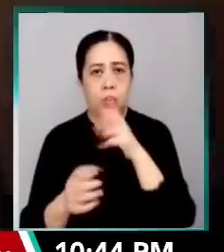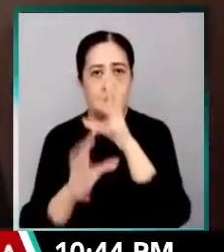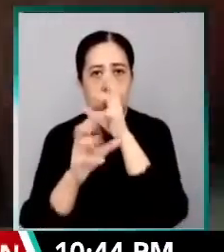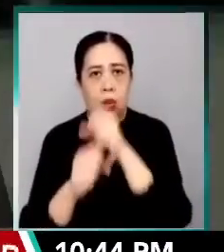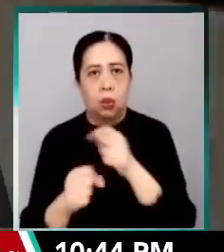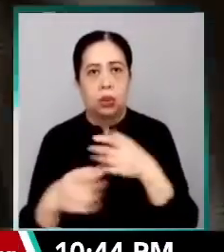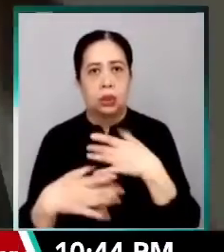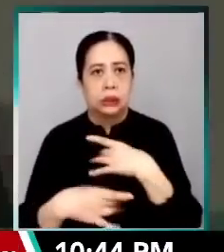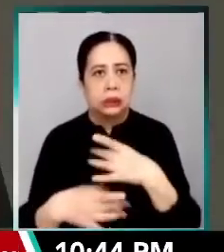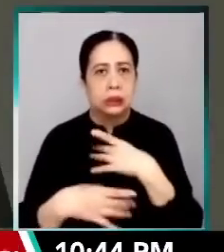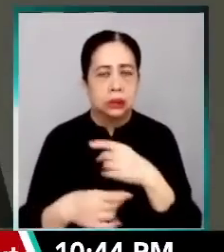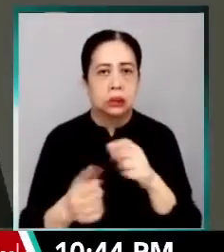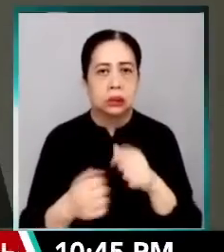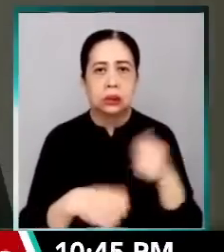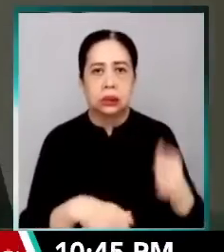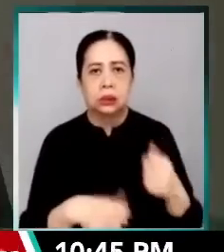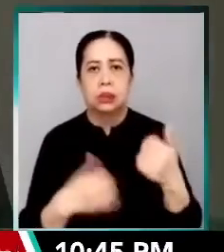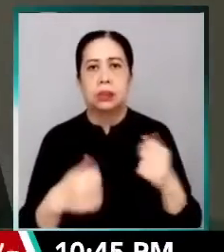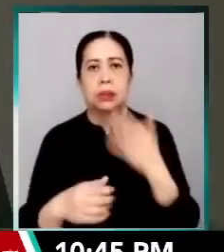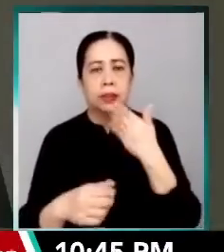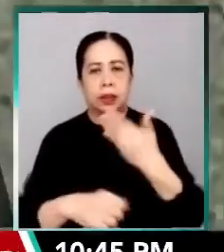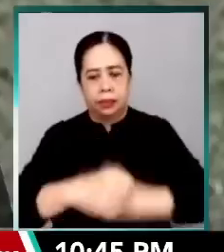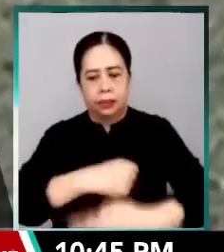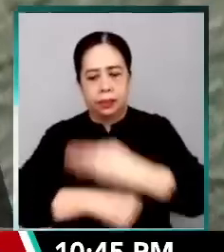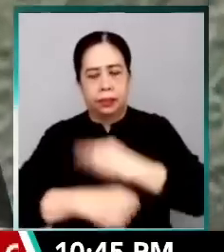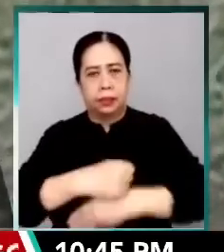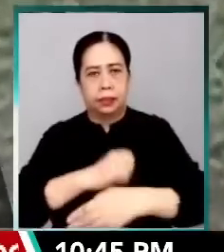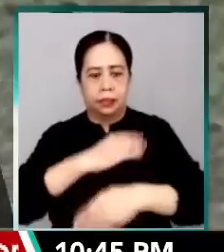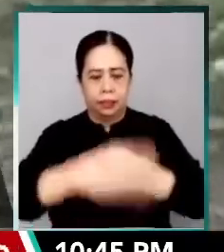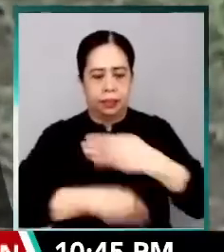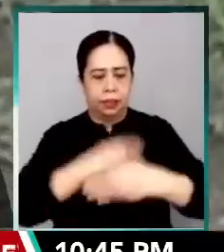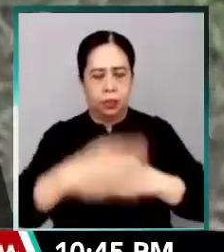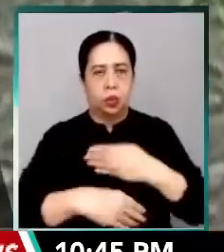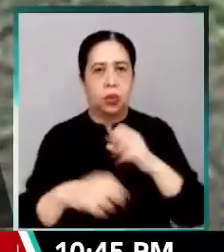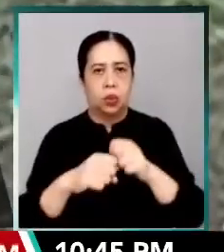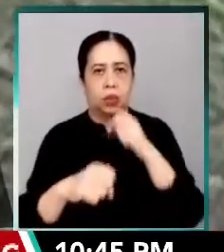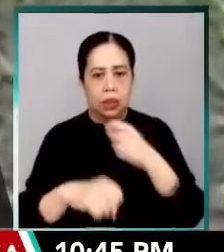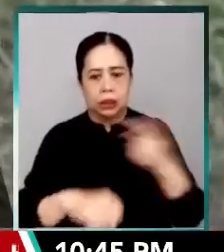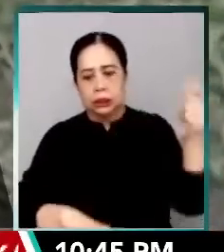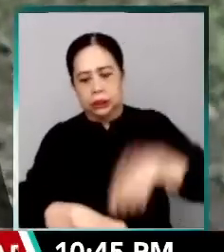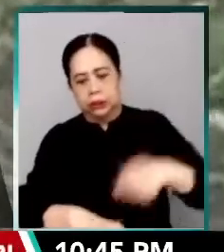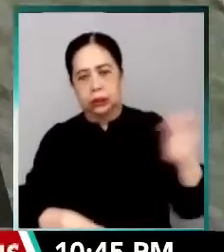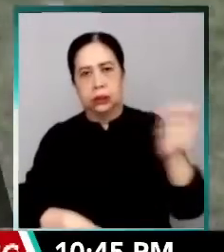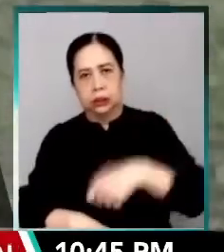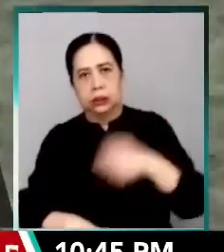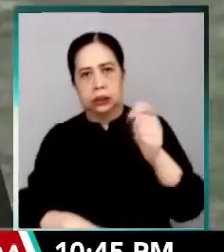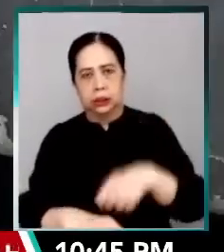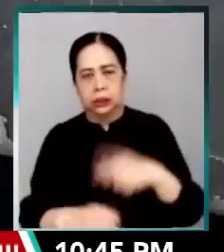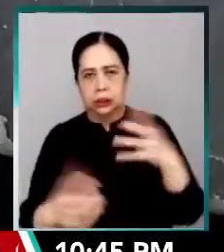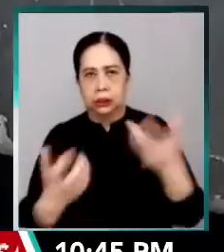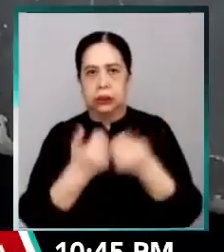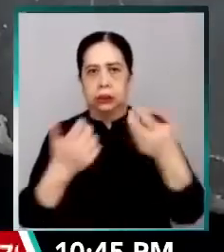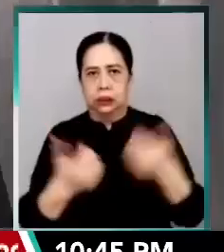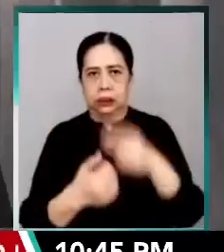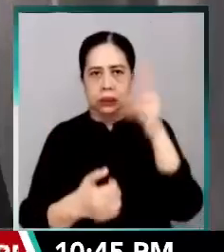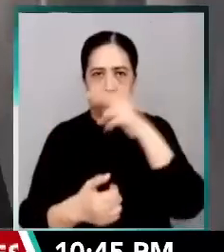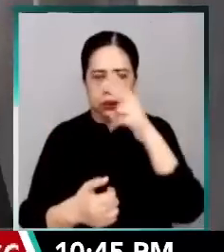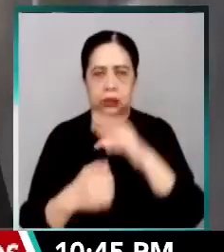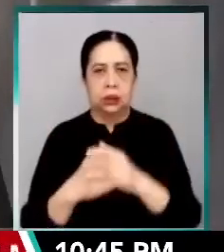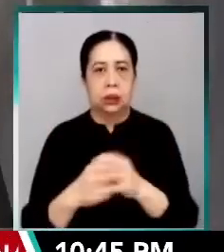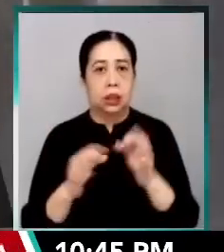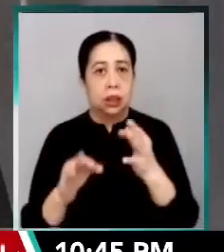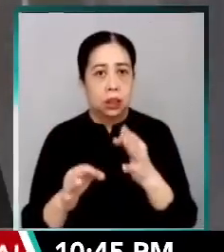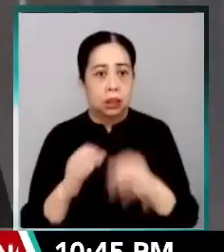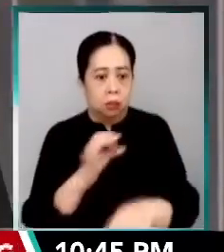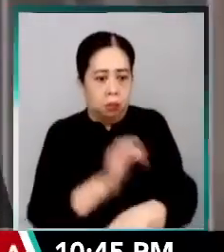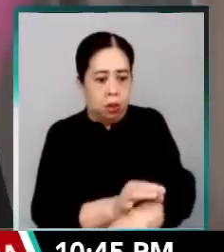nito, maglagay ng bimpo o tela sa kamay para hindi direktang tamaan ng lato-lato. Kung magkapasa